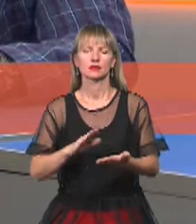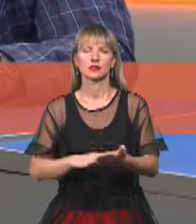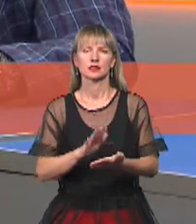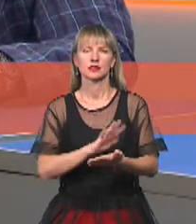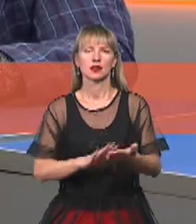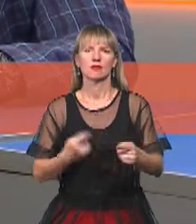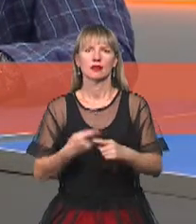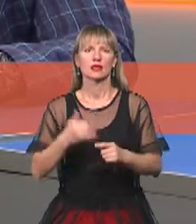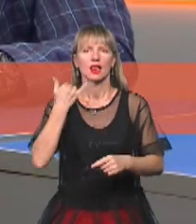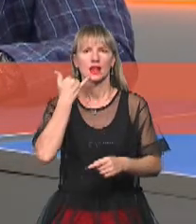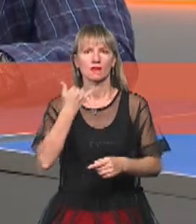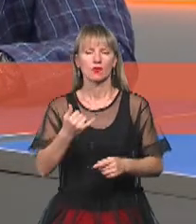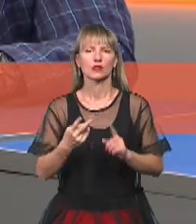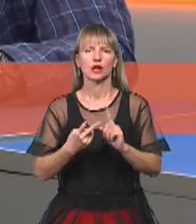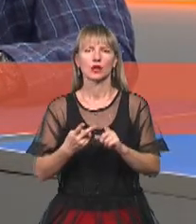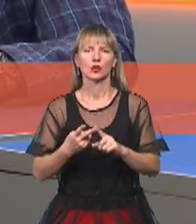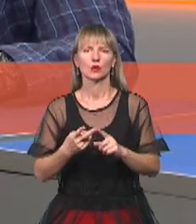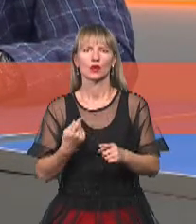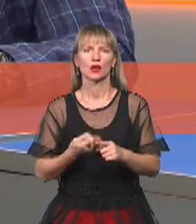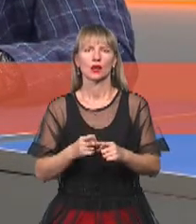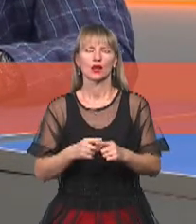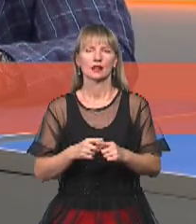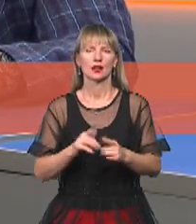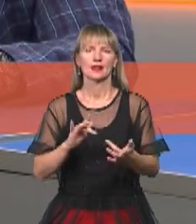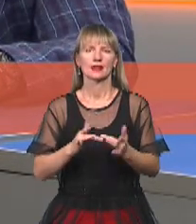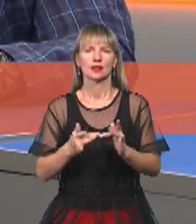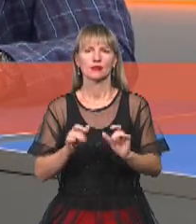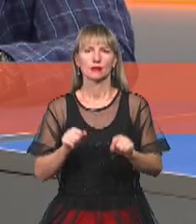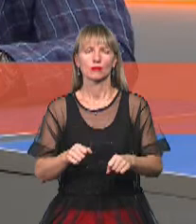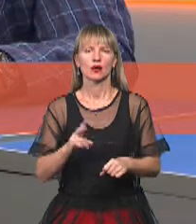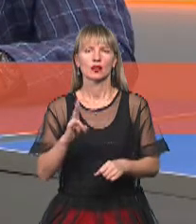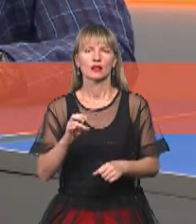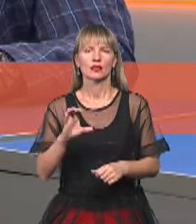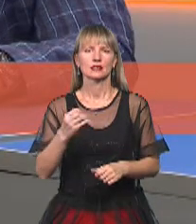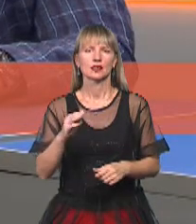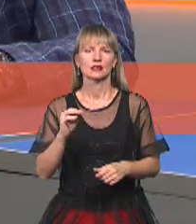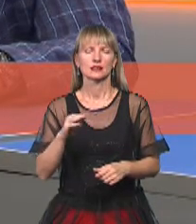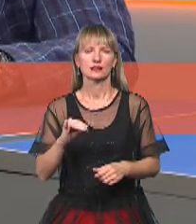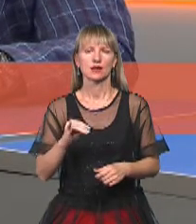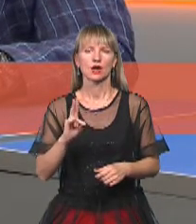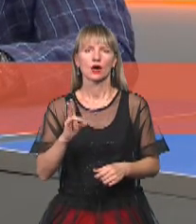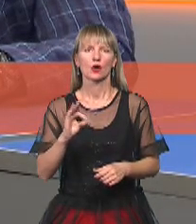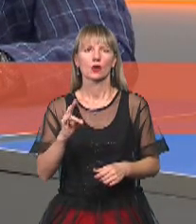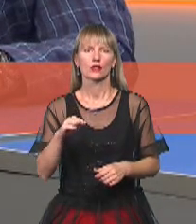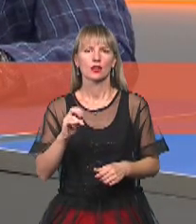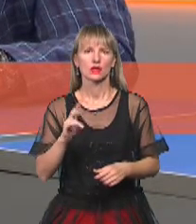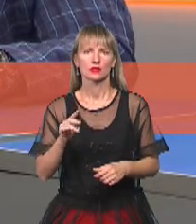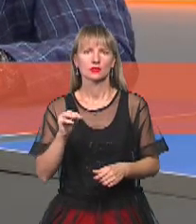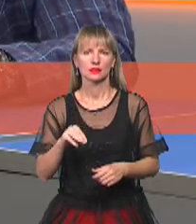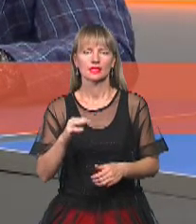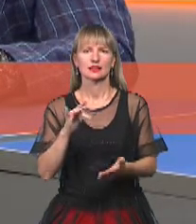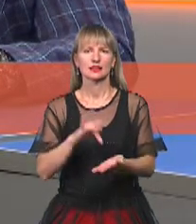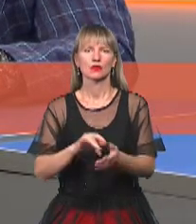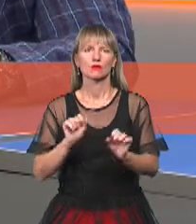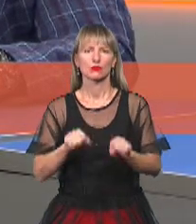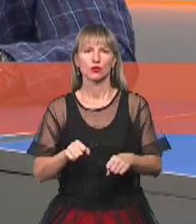Перше – це телефонний дзвінок, а другий – це веб-ресурс на сайті контакт-центру. Можна зареєструватися через особистий кабінет